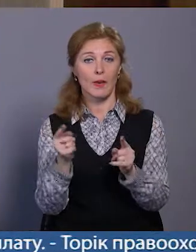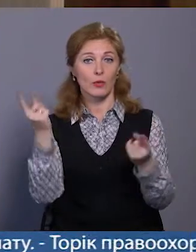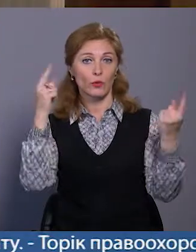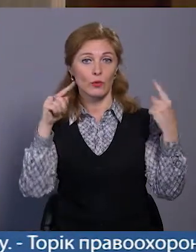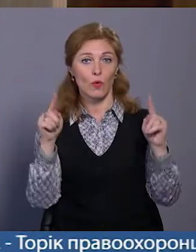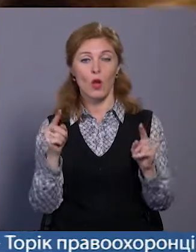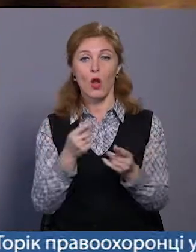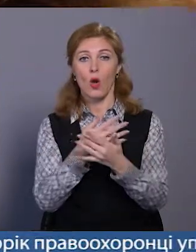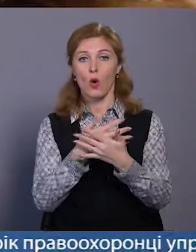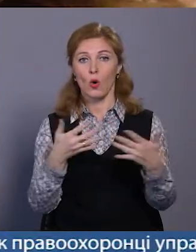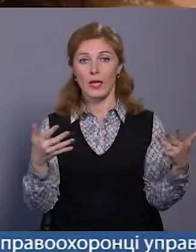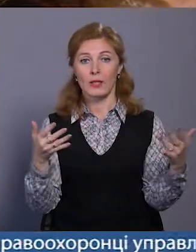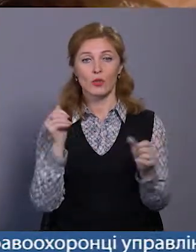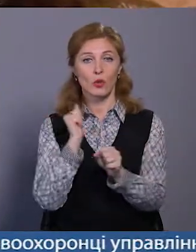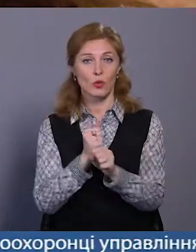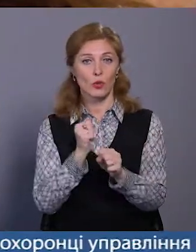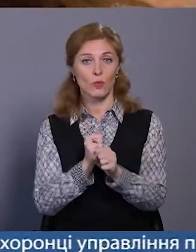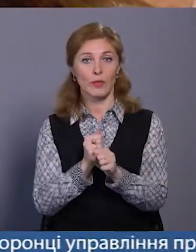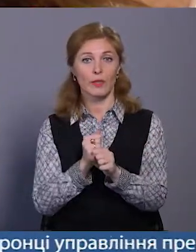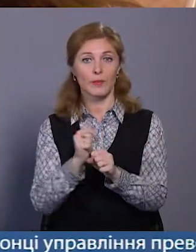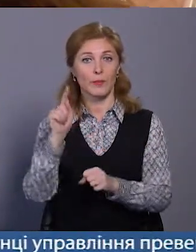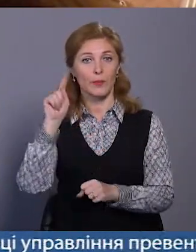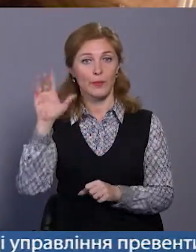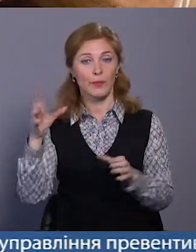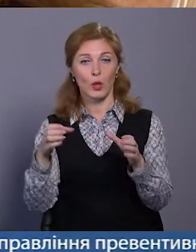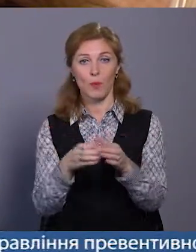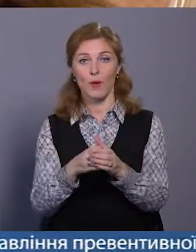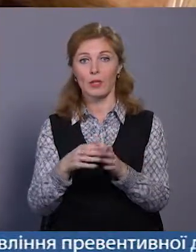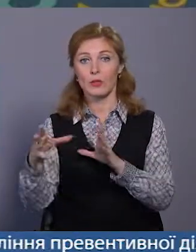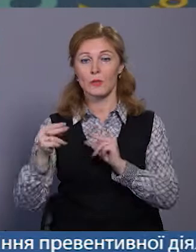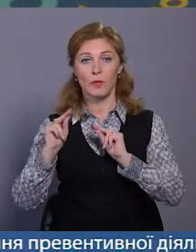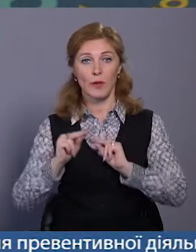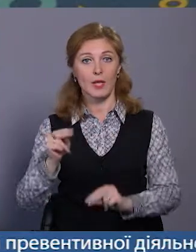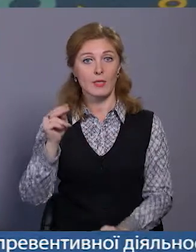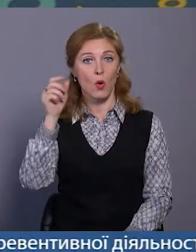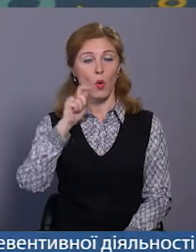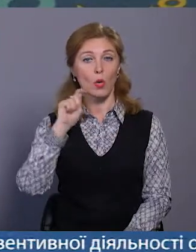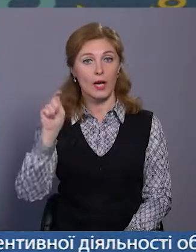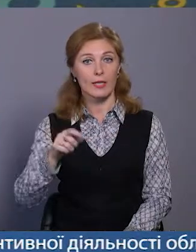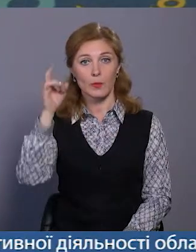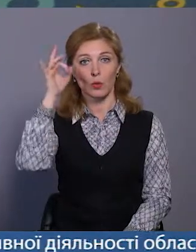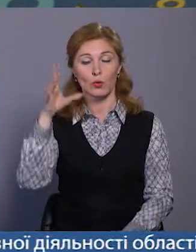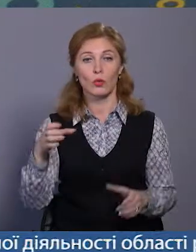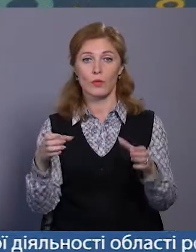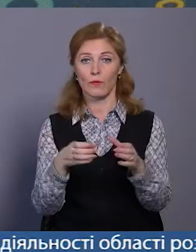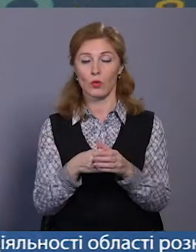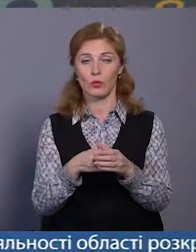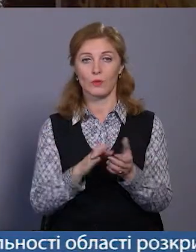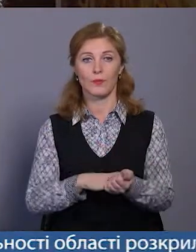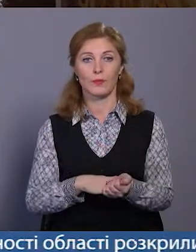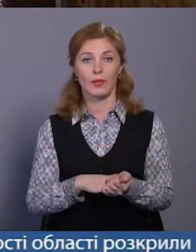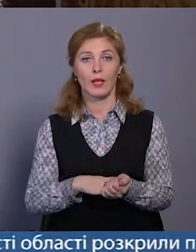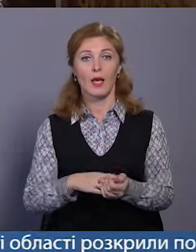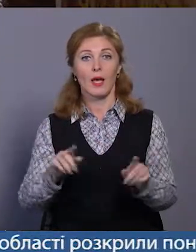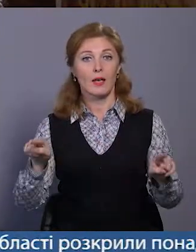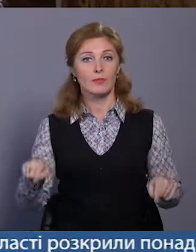збірки. Колекцію мерчів розробили у межах ребрендингової кампанії у співпраці з Українським культурним фондом. Минулоріч нам вдалося